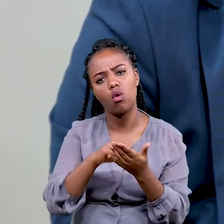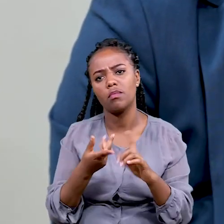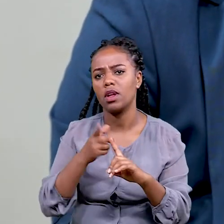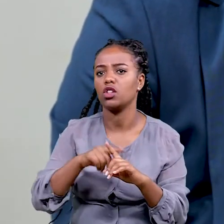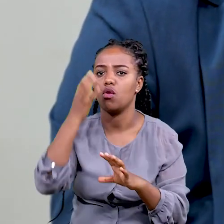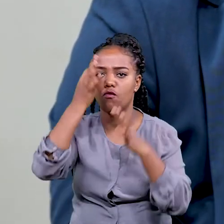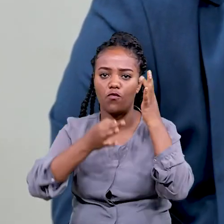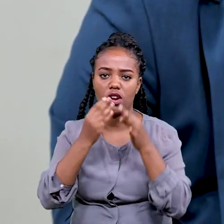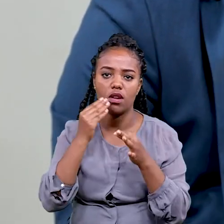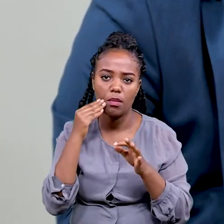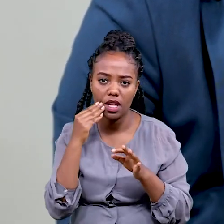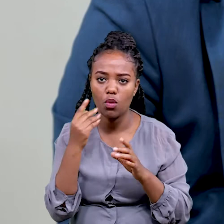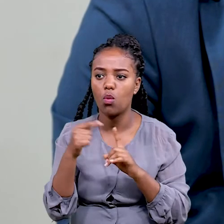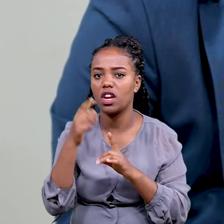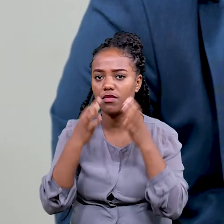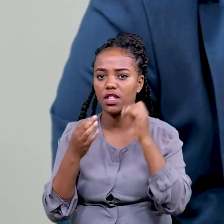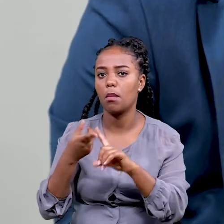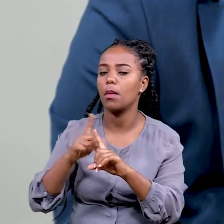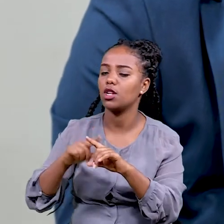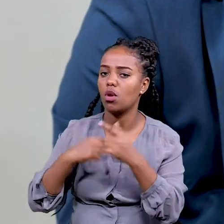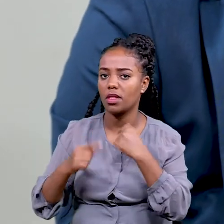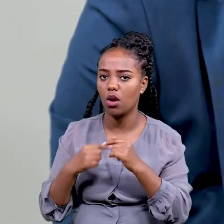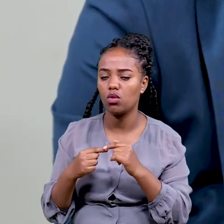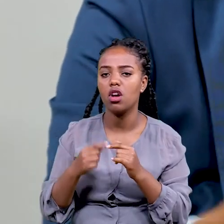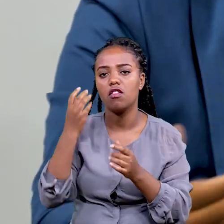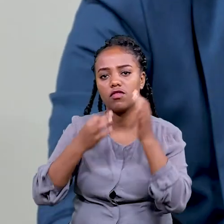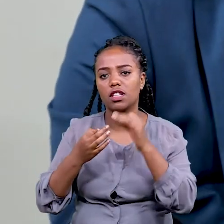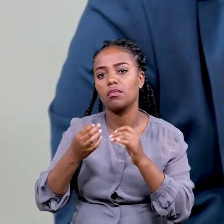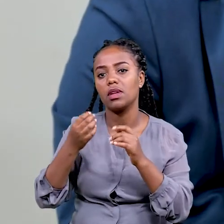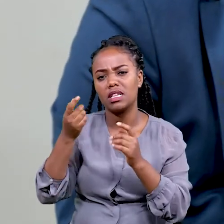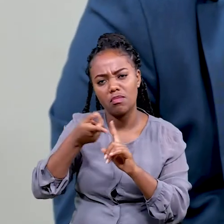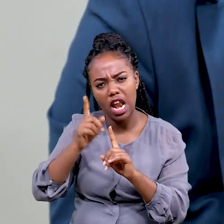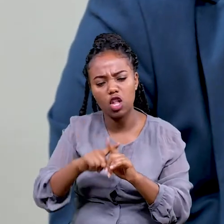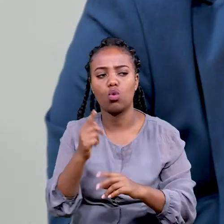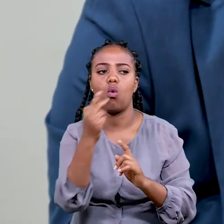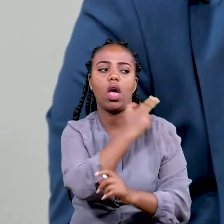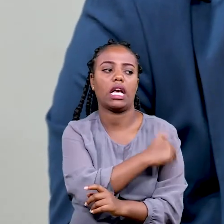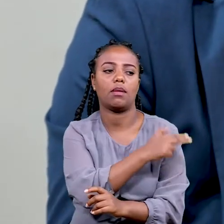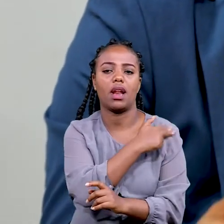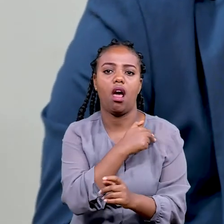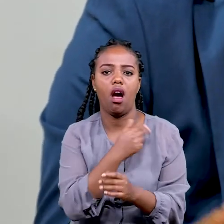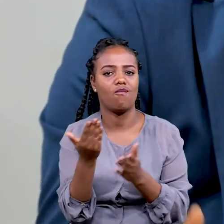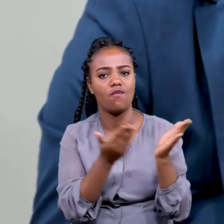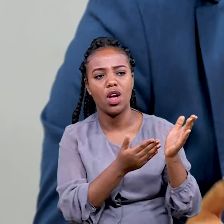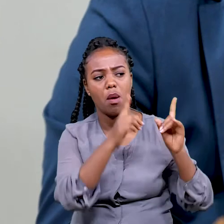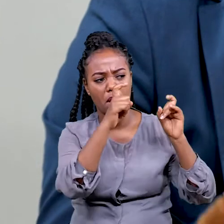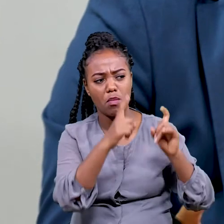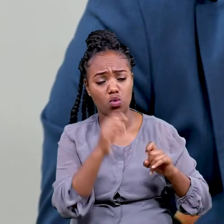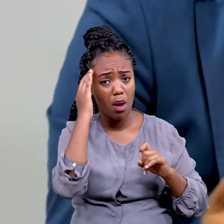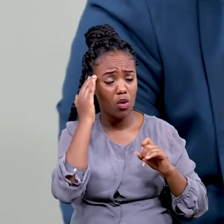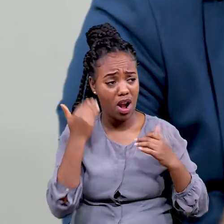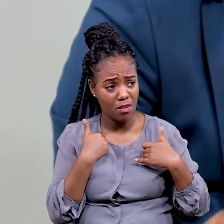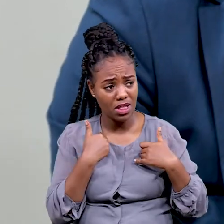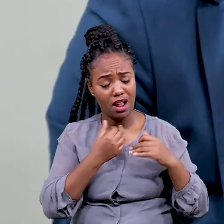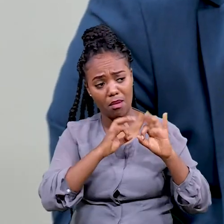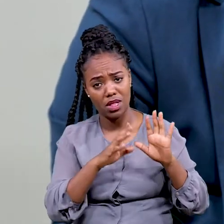ወደ ፍትህ አካባቢ ነው የሚያመጡ። ፍትህም ደግሞ መልሶ ወዴት ነው? ወደ ህክምና ቦታ ነው። ይህን ሰውዬ መርምሩትና የአእምሮ ችግር አለበት